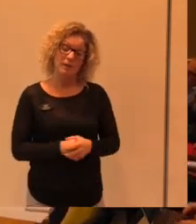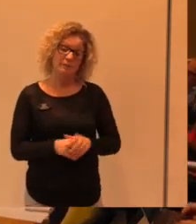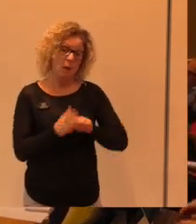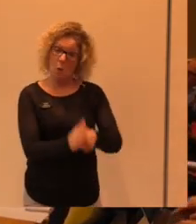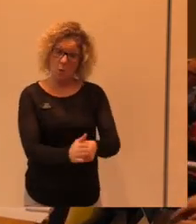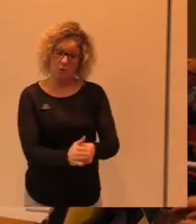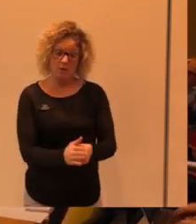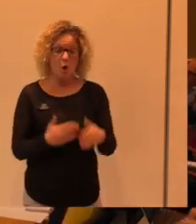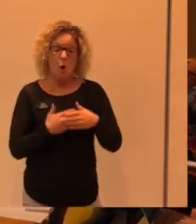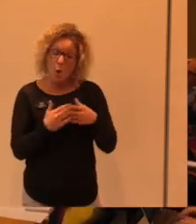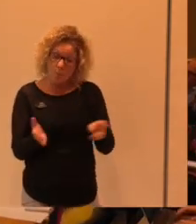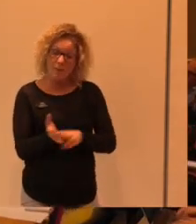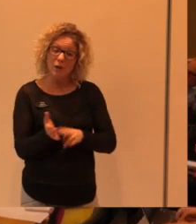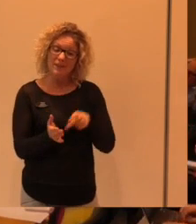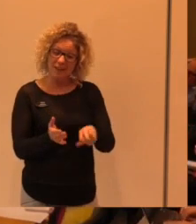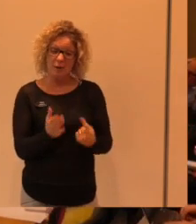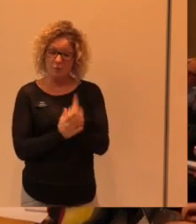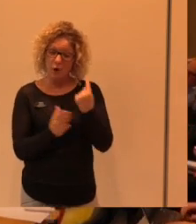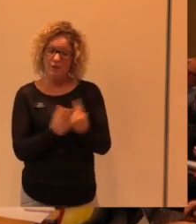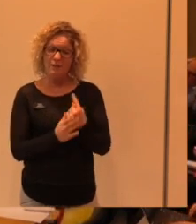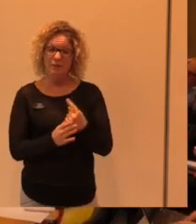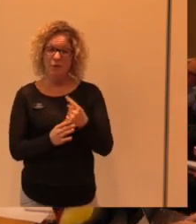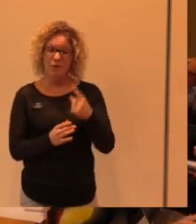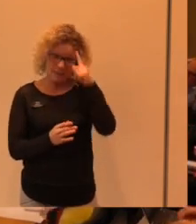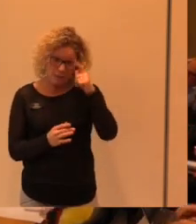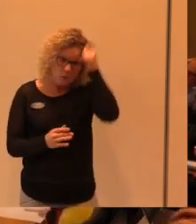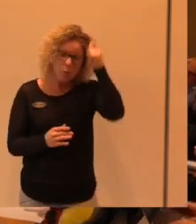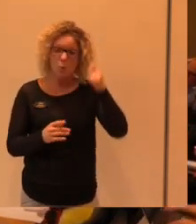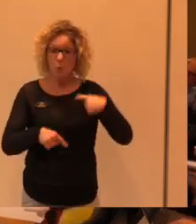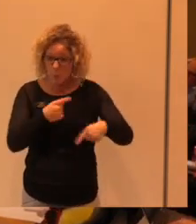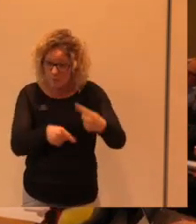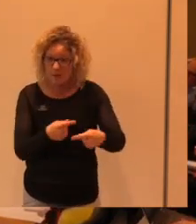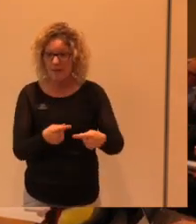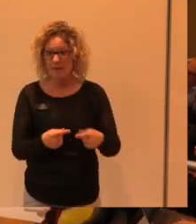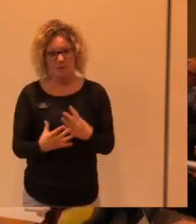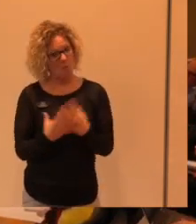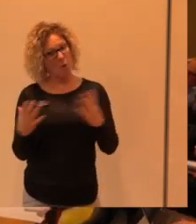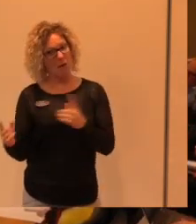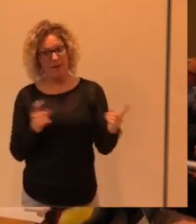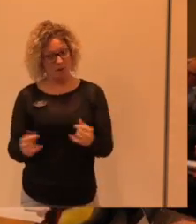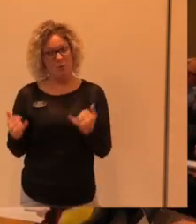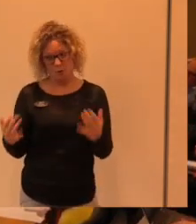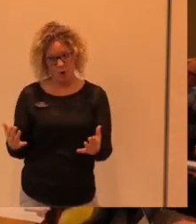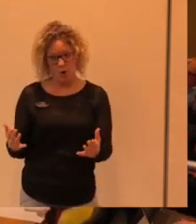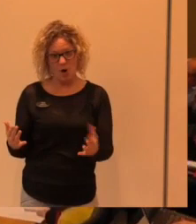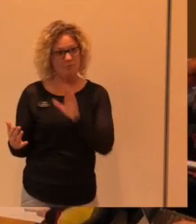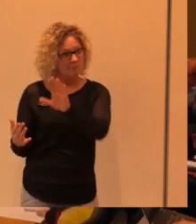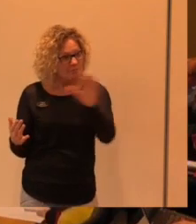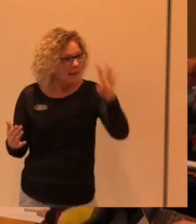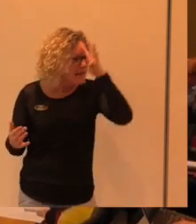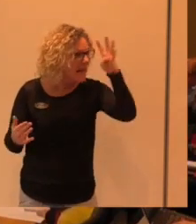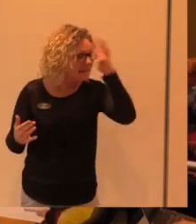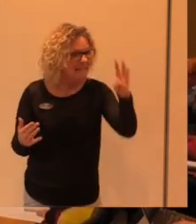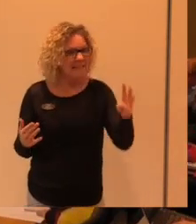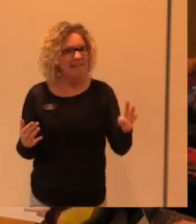Öppen data är också det är en förutsättning för innovation och utveckling. Det finns ju väldigt många människor som är kreativa.